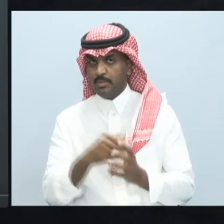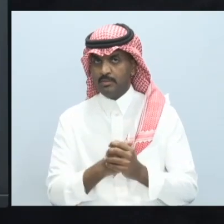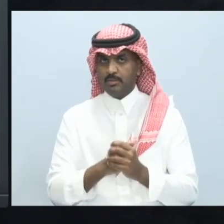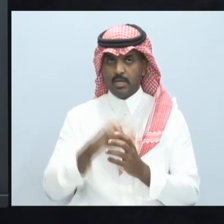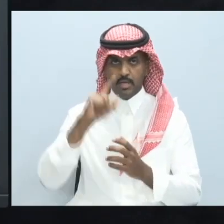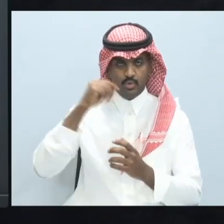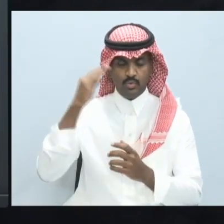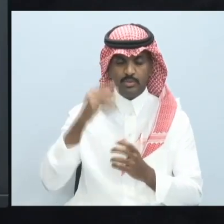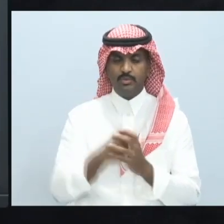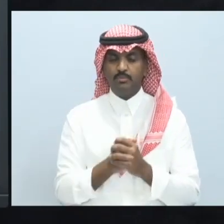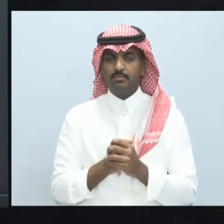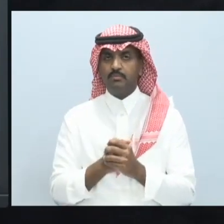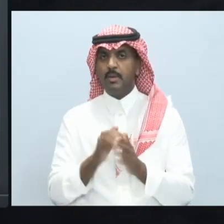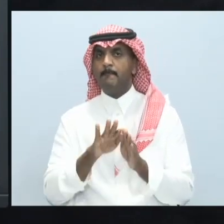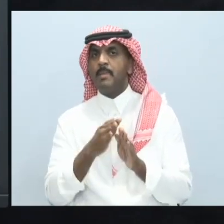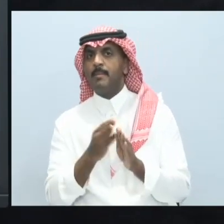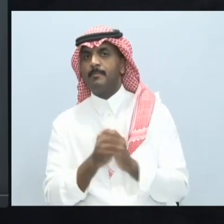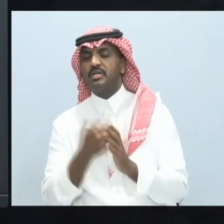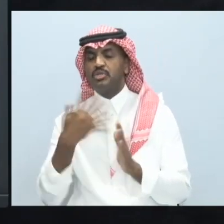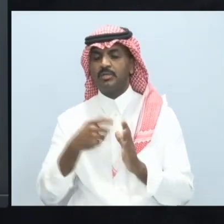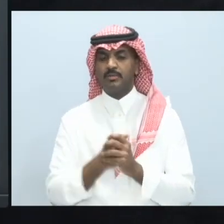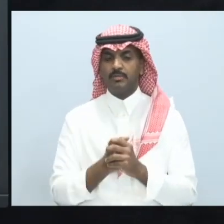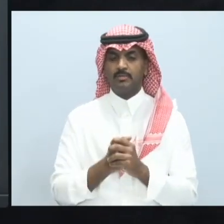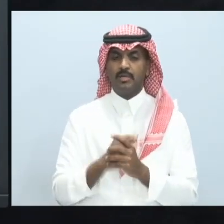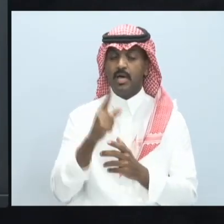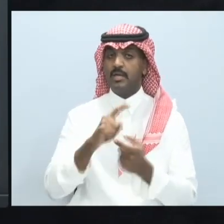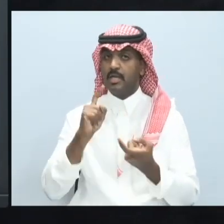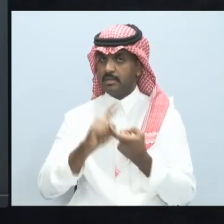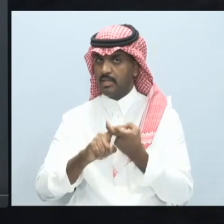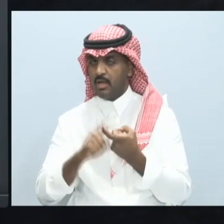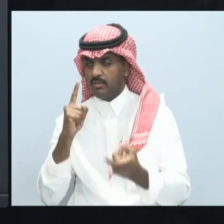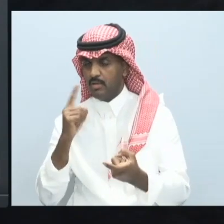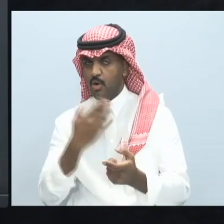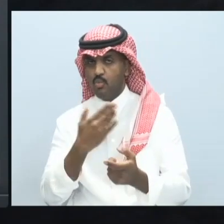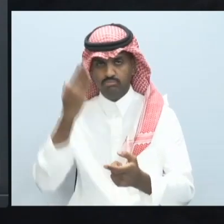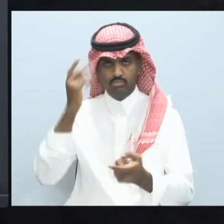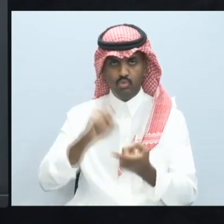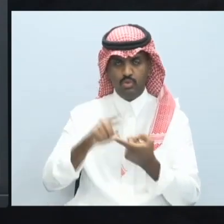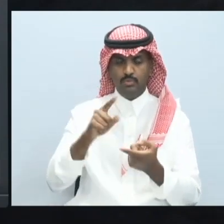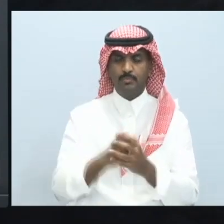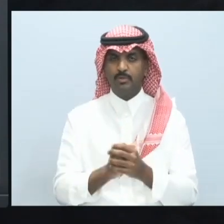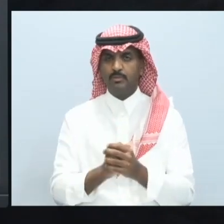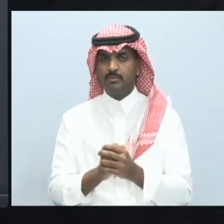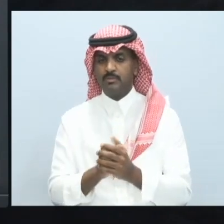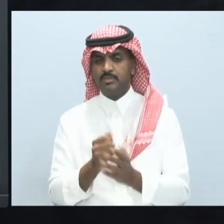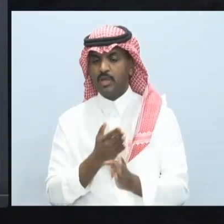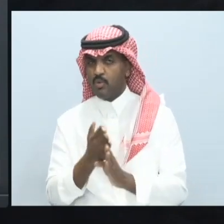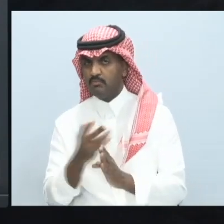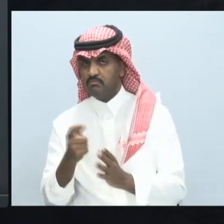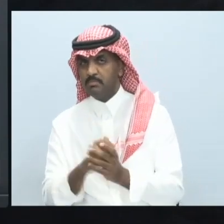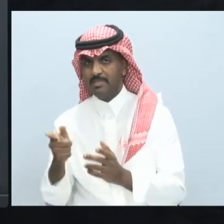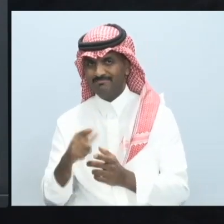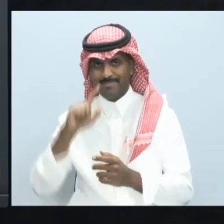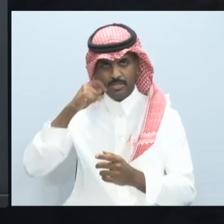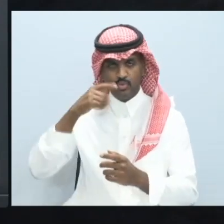هذا الامر من بابه الشرعي بمعنى ان الطلاق او الخلع سواء كان طلاقا من قبل